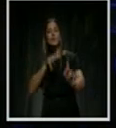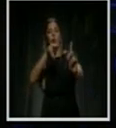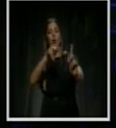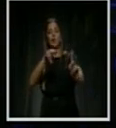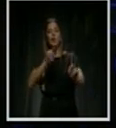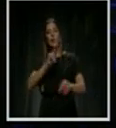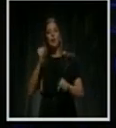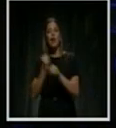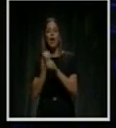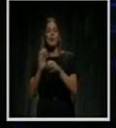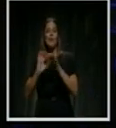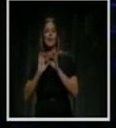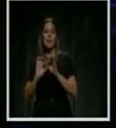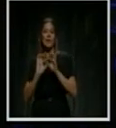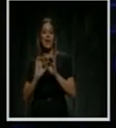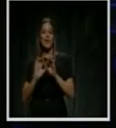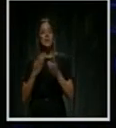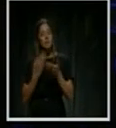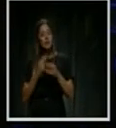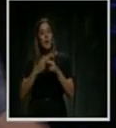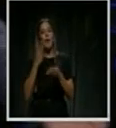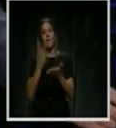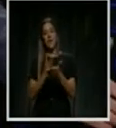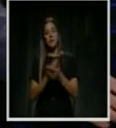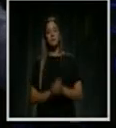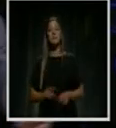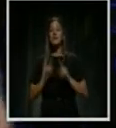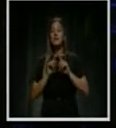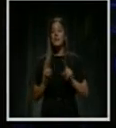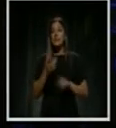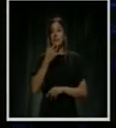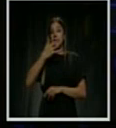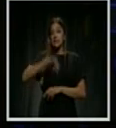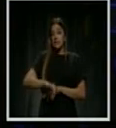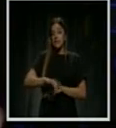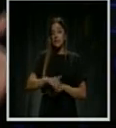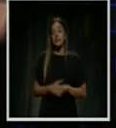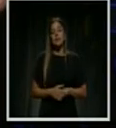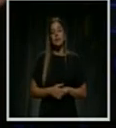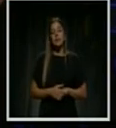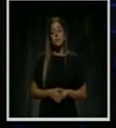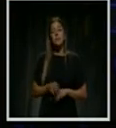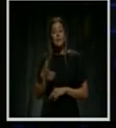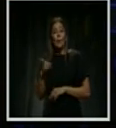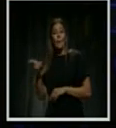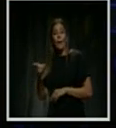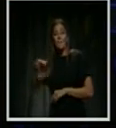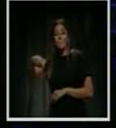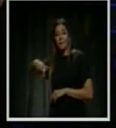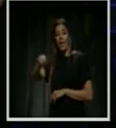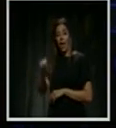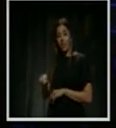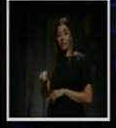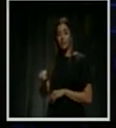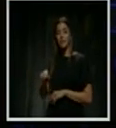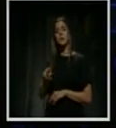nkunu f'pożizzjoni illi nimplementawha. Sfortunatament fuq in-naħa l-oħra għandna oppożizzjoni li